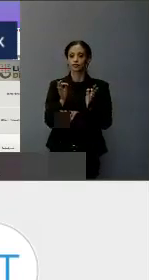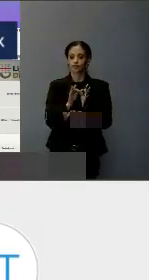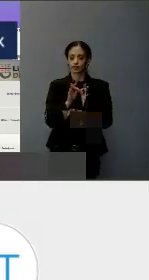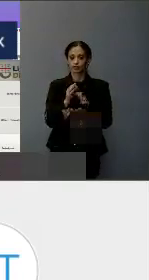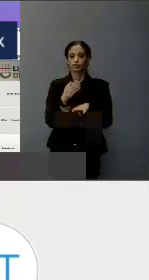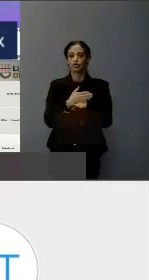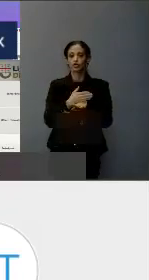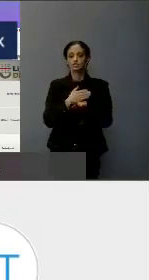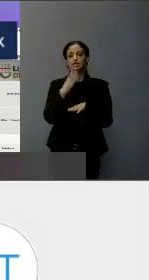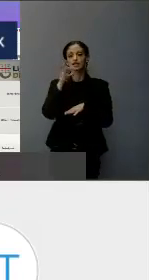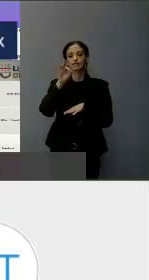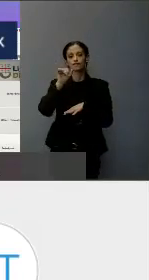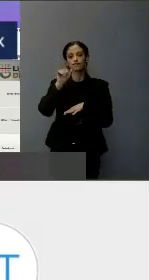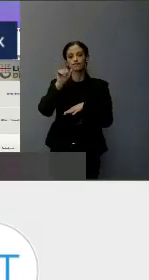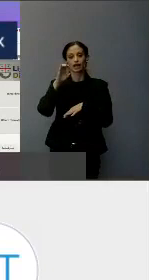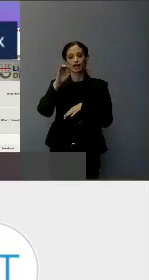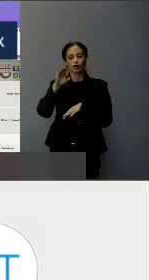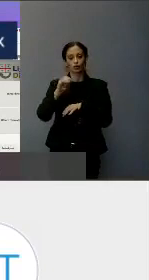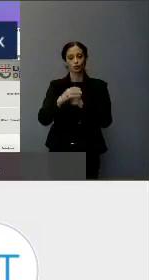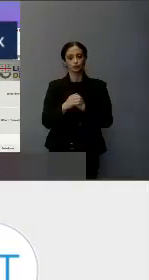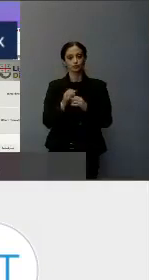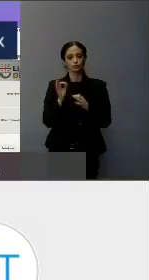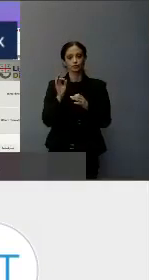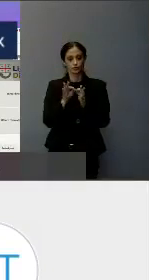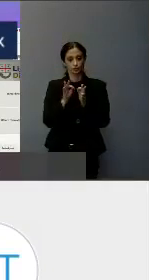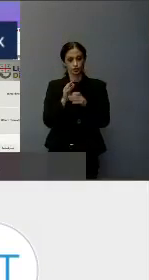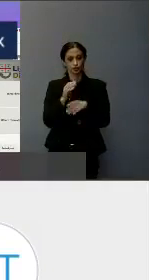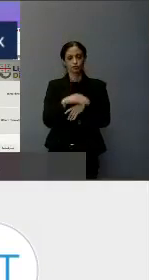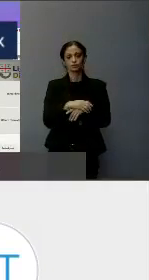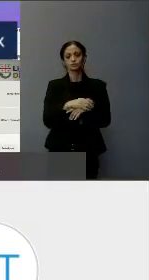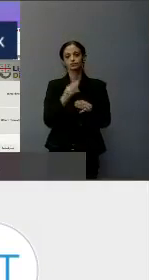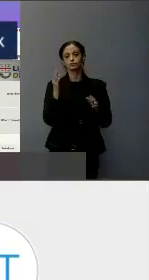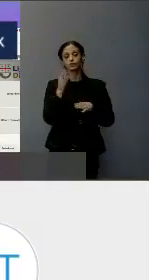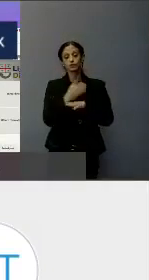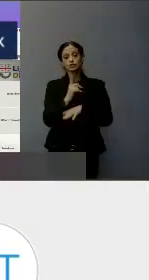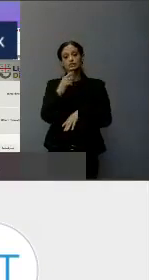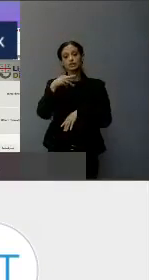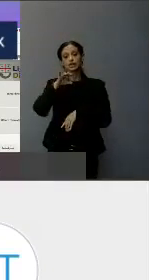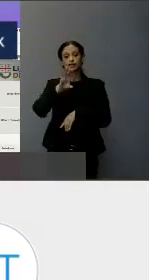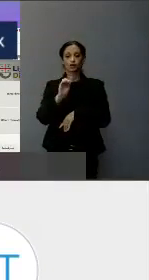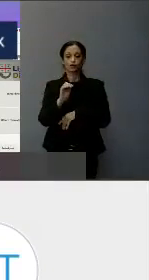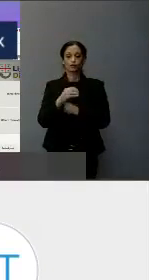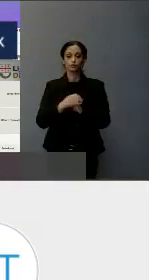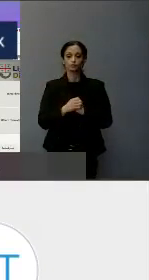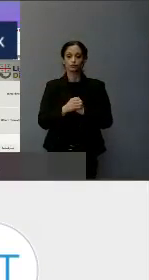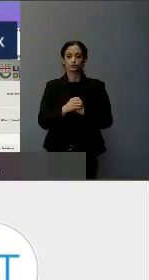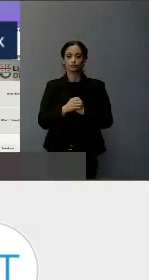consigliere ferrero favorevole consigliere grillo